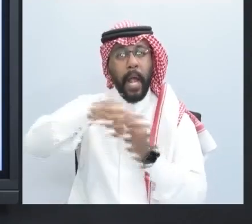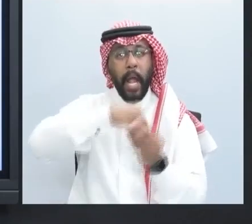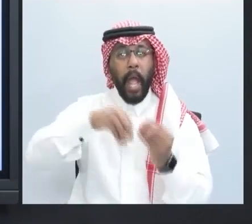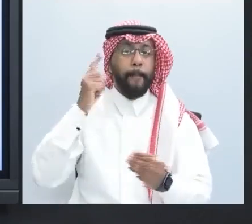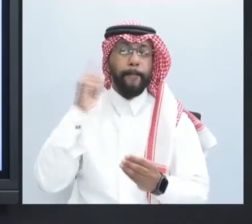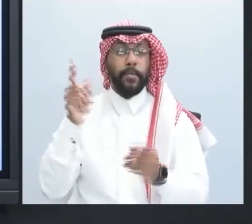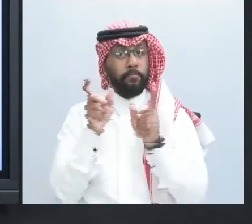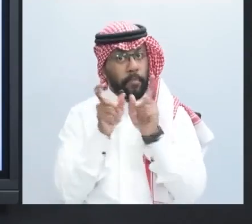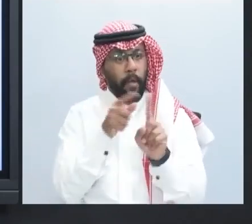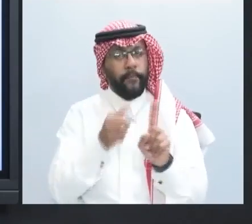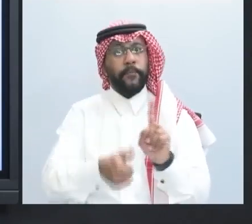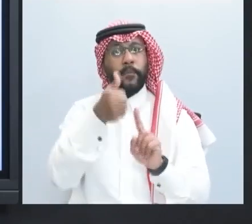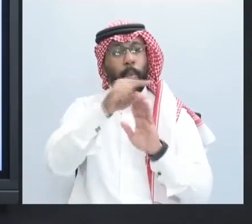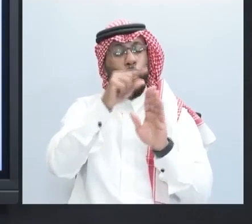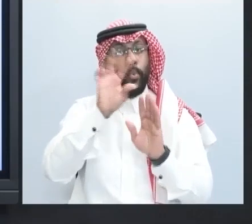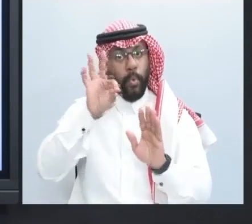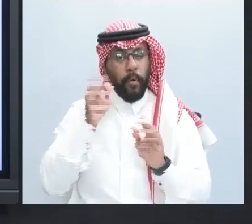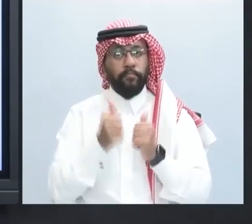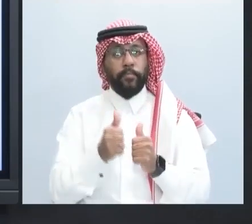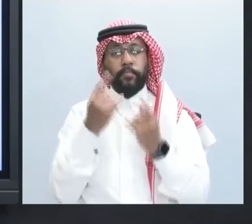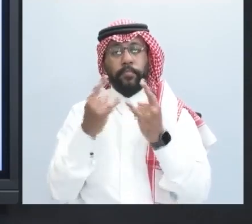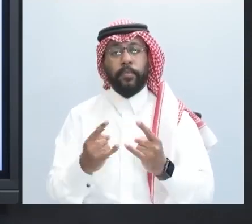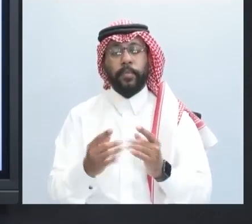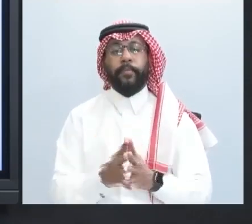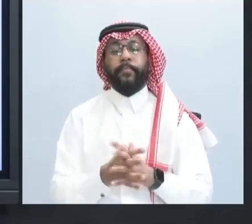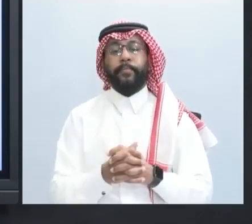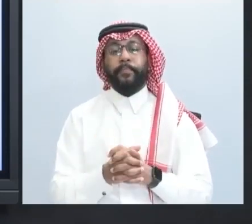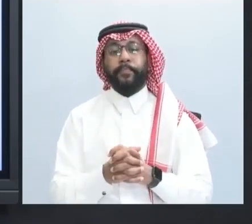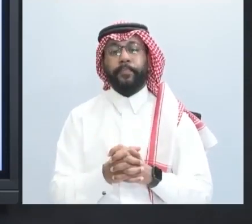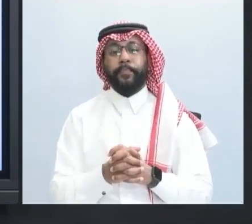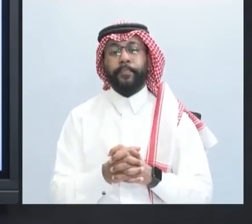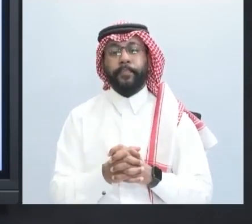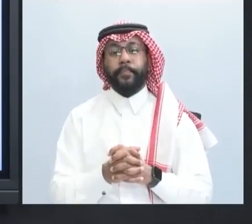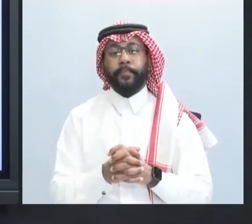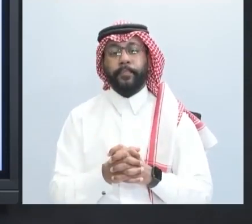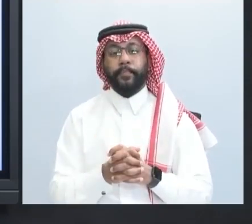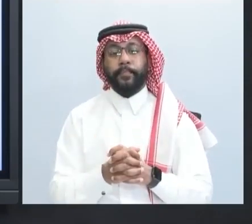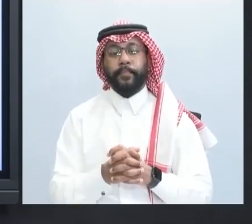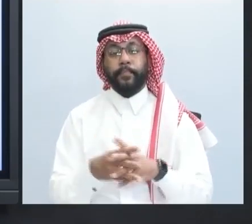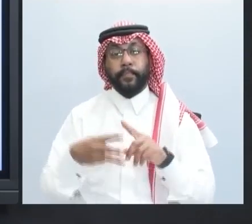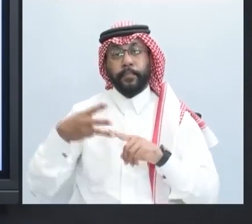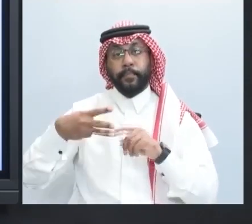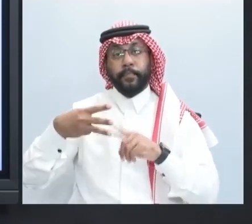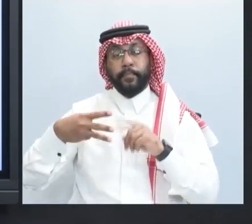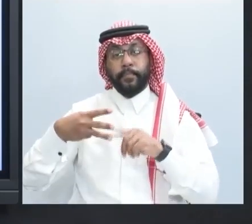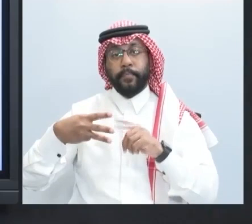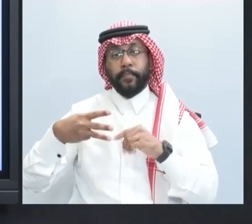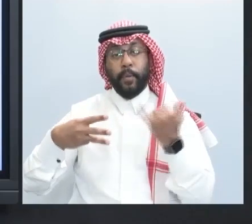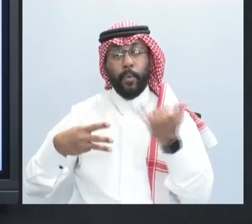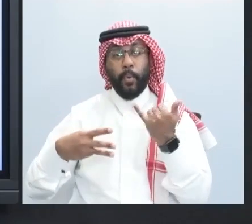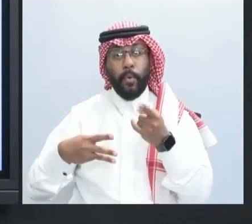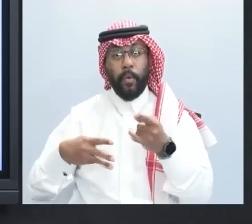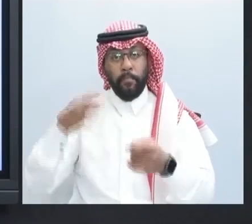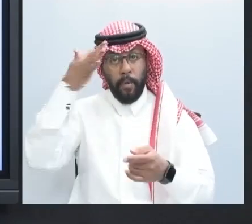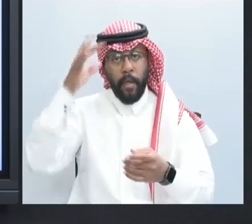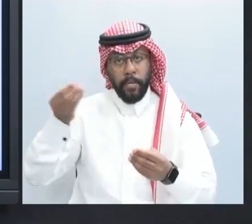الحديث وحسن اختيار الموضوعات وجودتها ايضا من ضمن ذلك طبعا وهذه تقريبا الثلاث التي ذكرت فيه اهم بامكانك